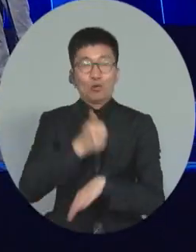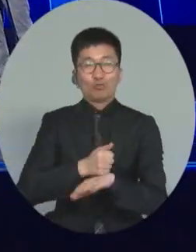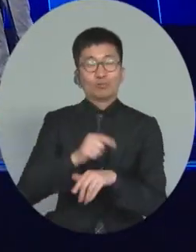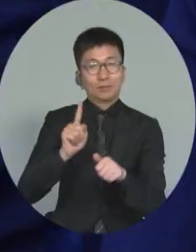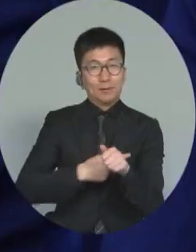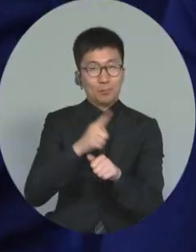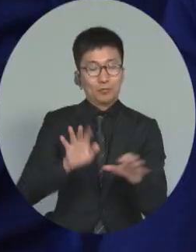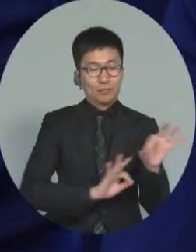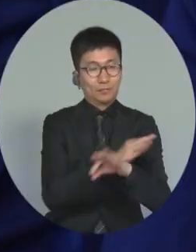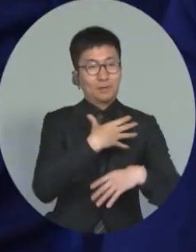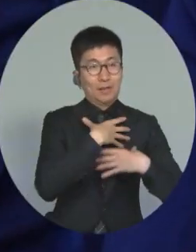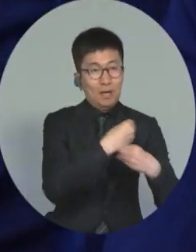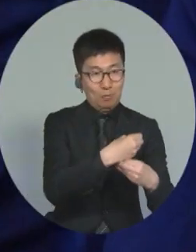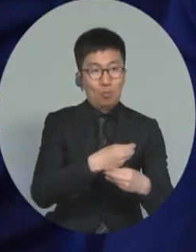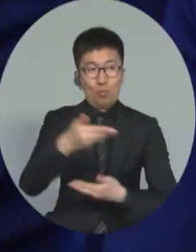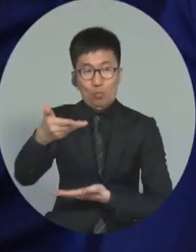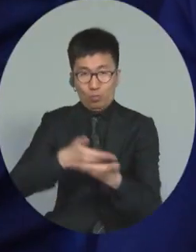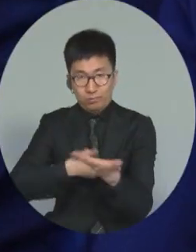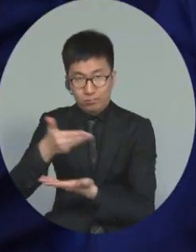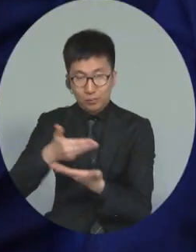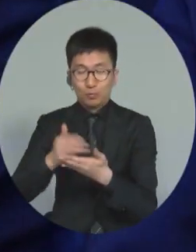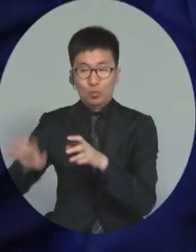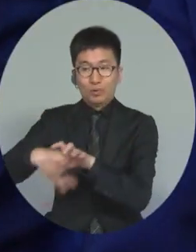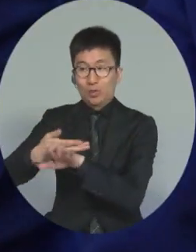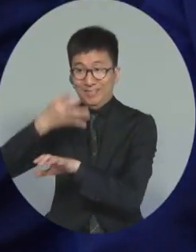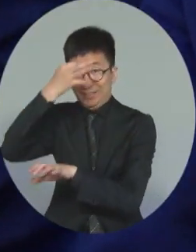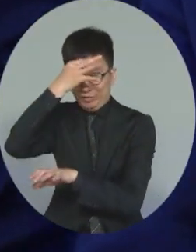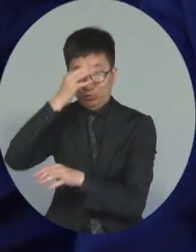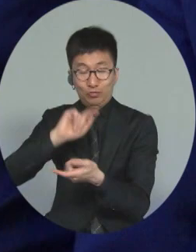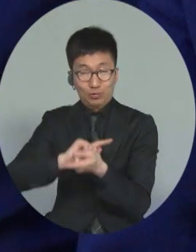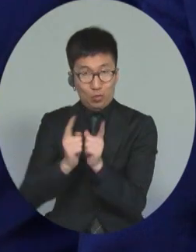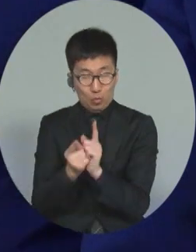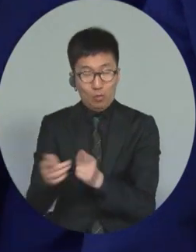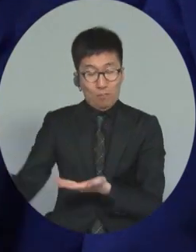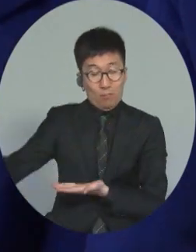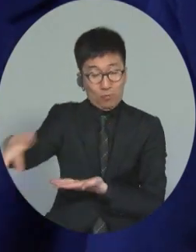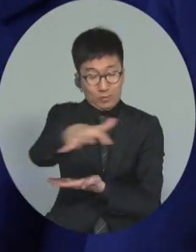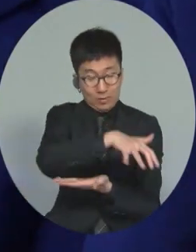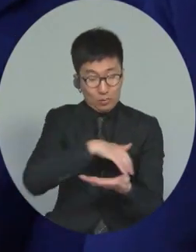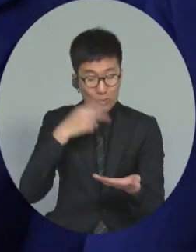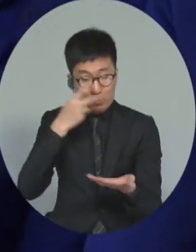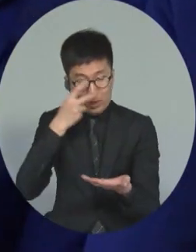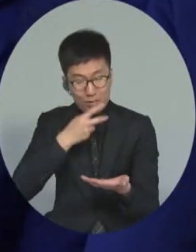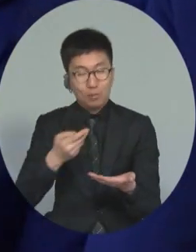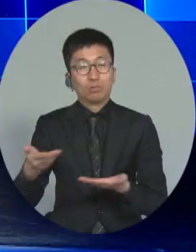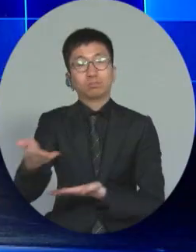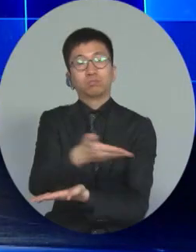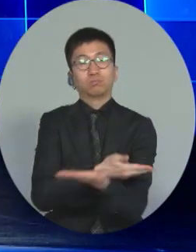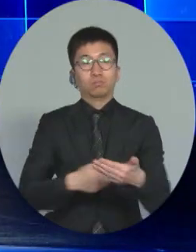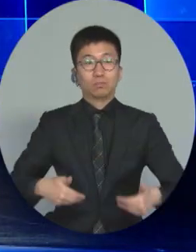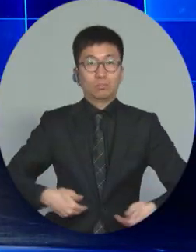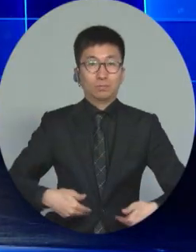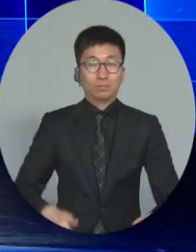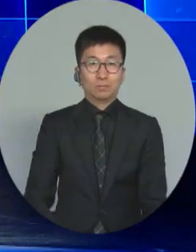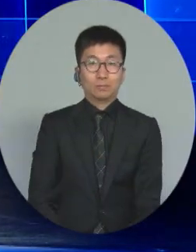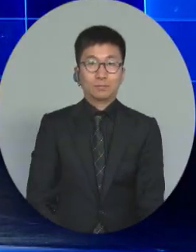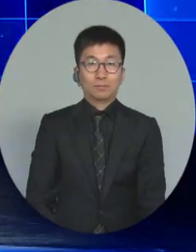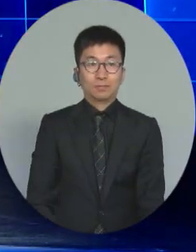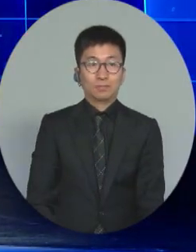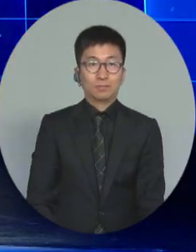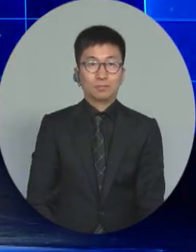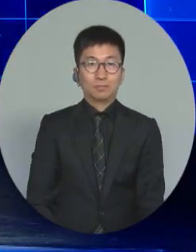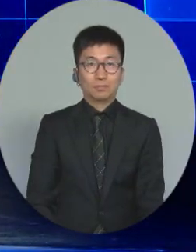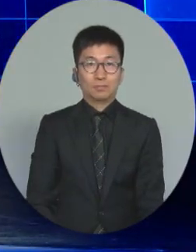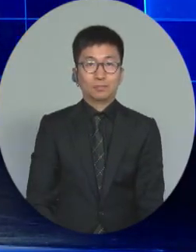공급망 혁신 기술에 대한 정보를 수집 관리하고 공유해야 합니다